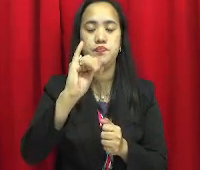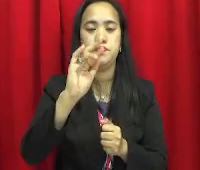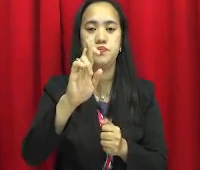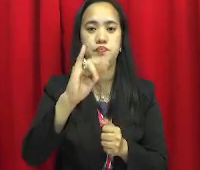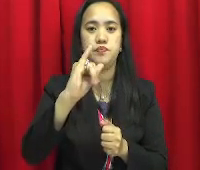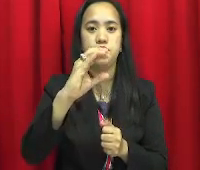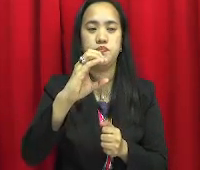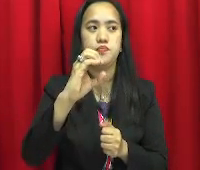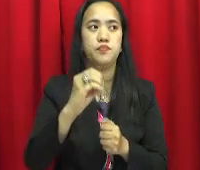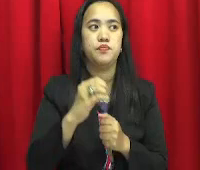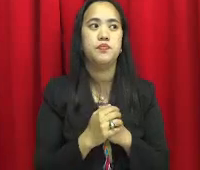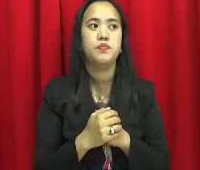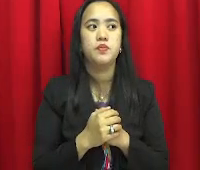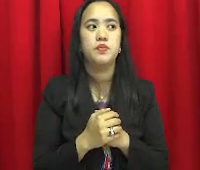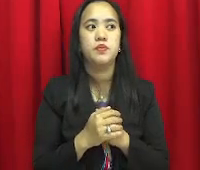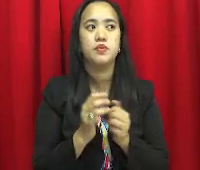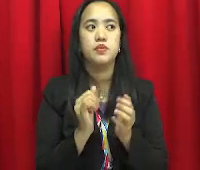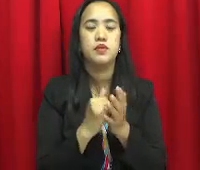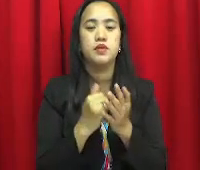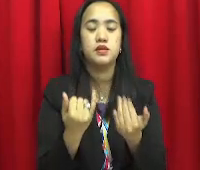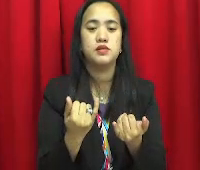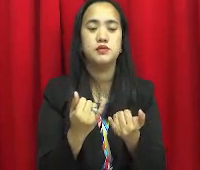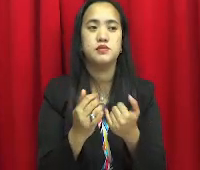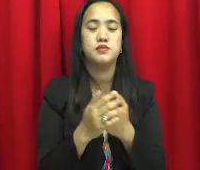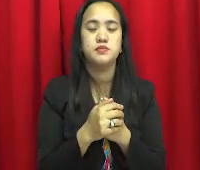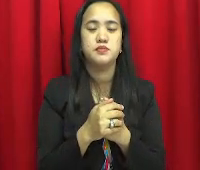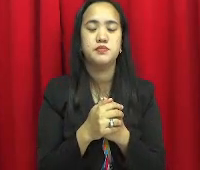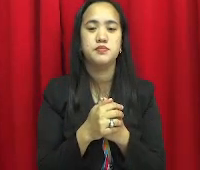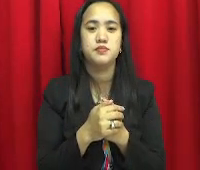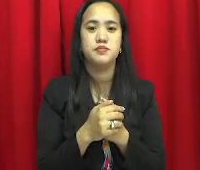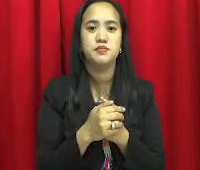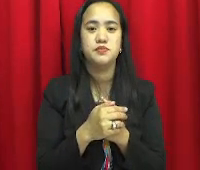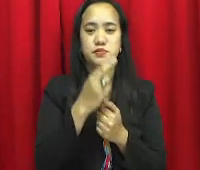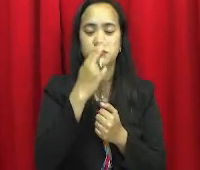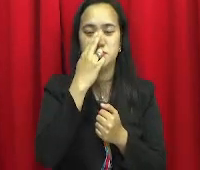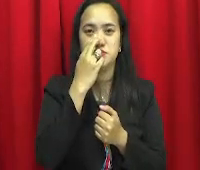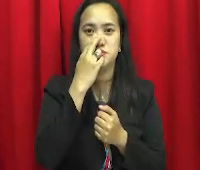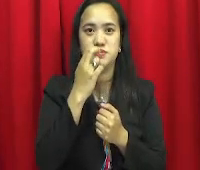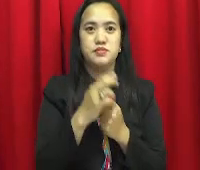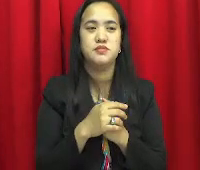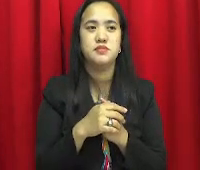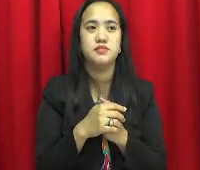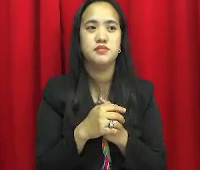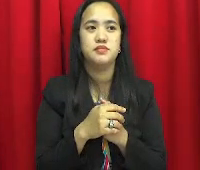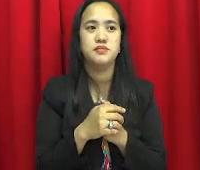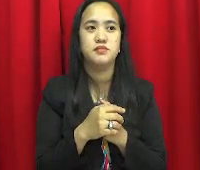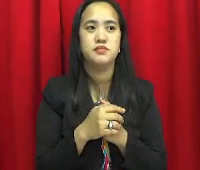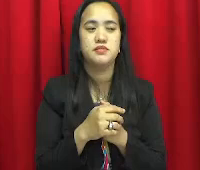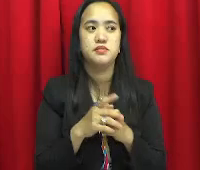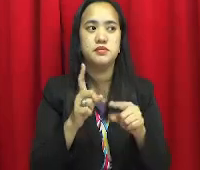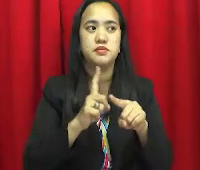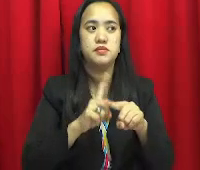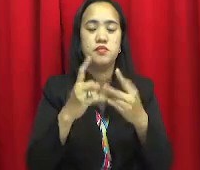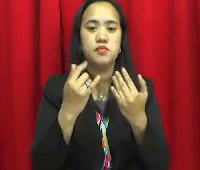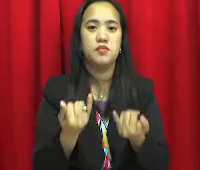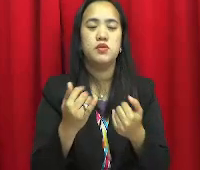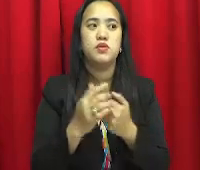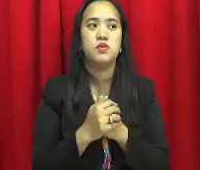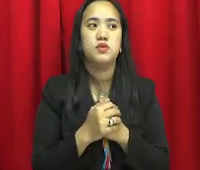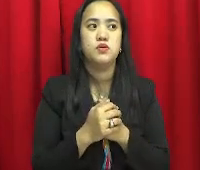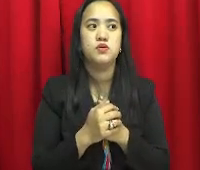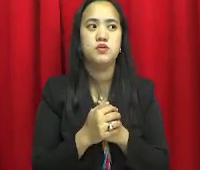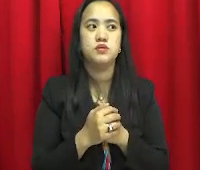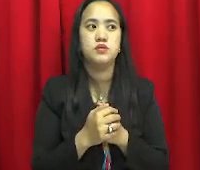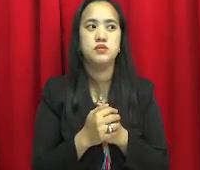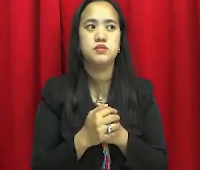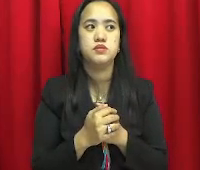Rico, galing sa kalokohan yan. Talagang may kikwento mo talagang kalokohan yan. Pero ngayon, he's trying to